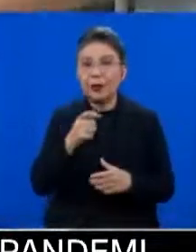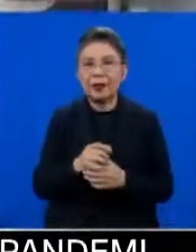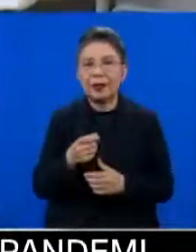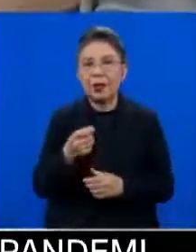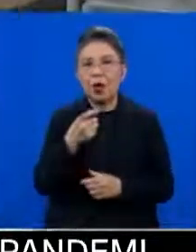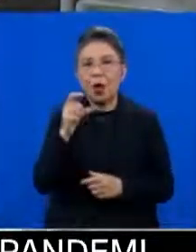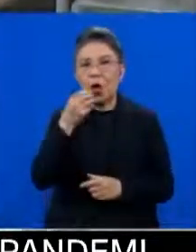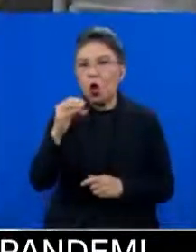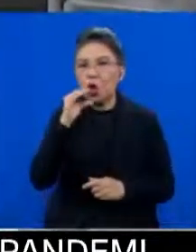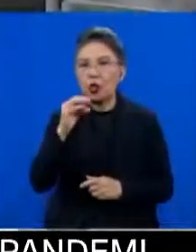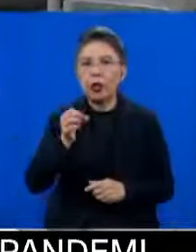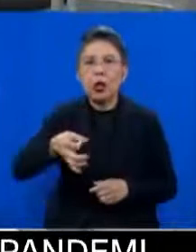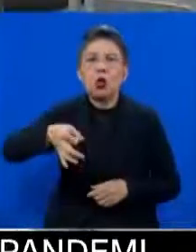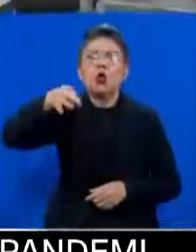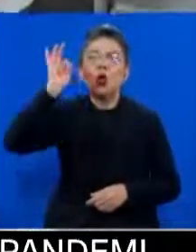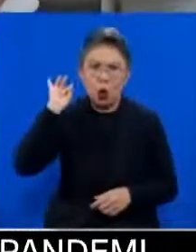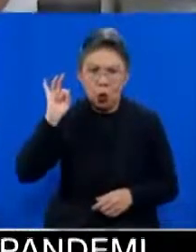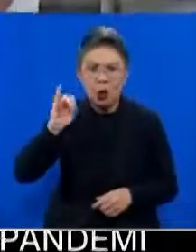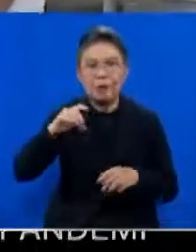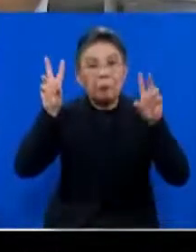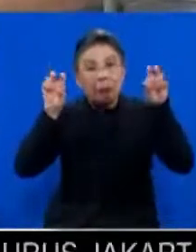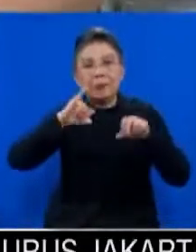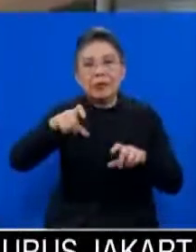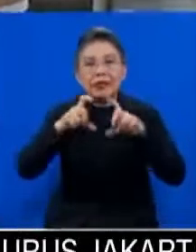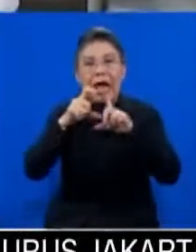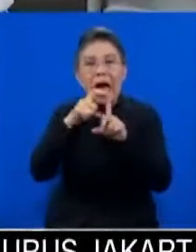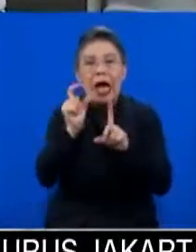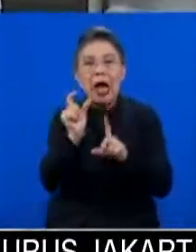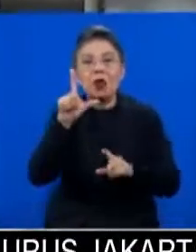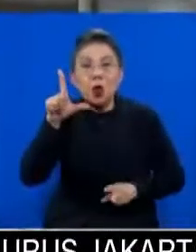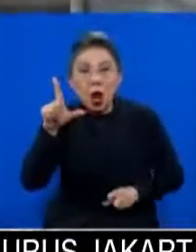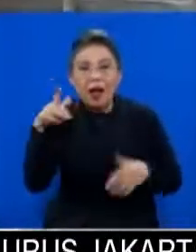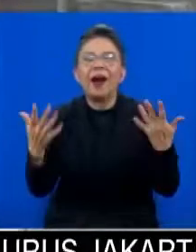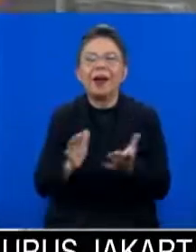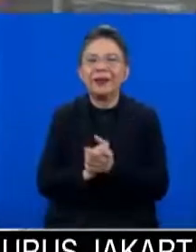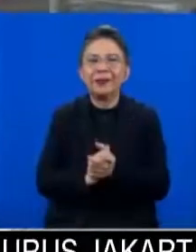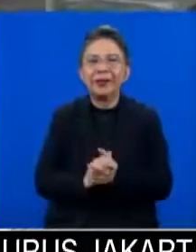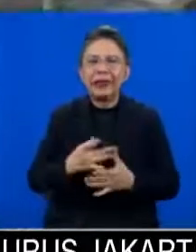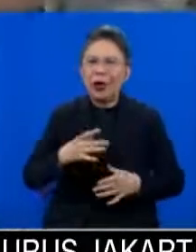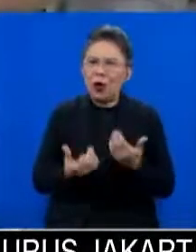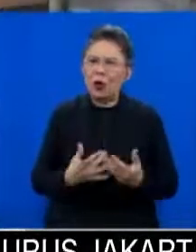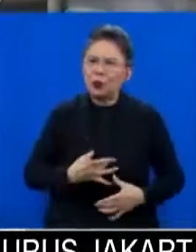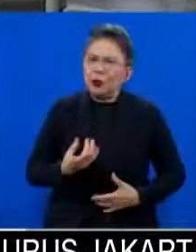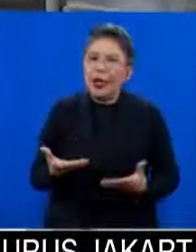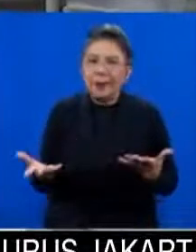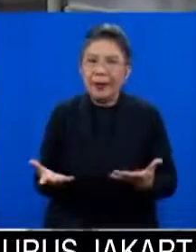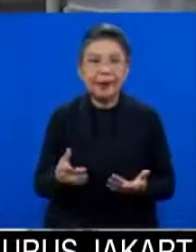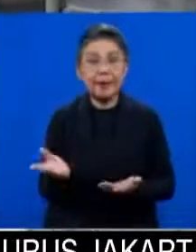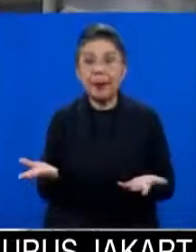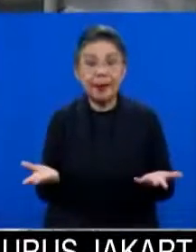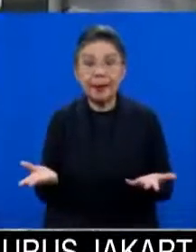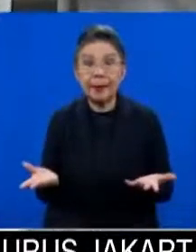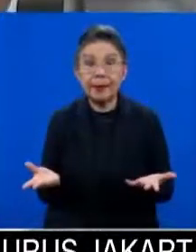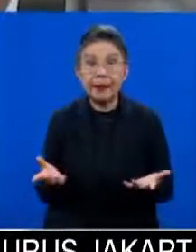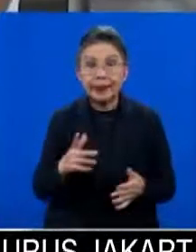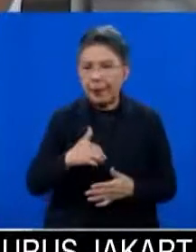soal roti-roti jadul ya, kalau di Jakarta itu yang jadul-jadul itu yang mengena di hati biasanya. Itu apa